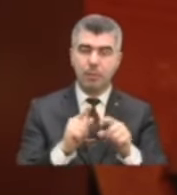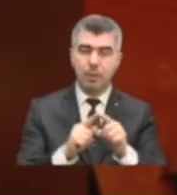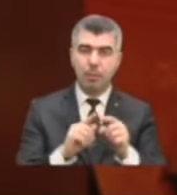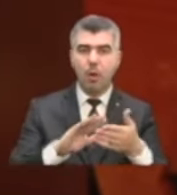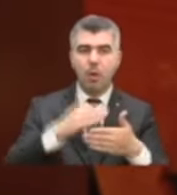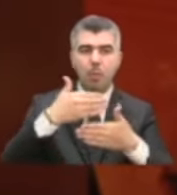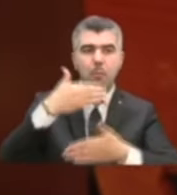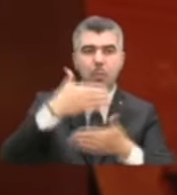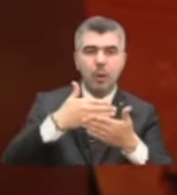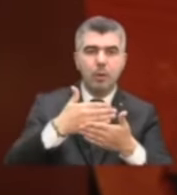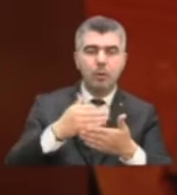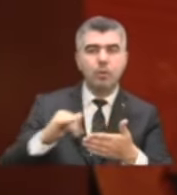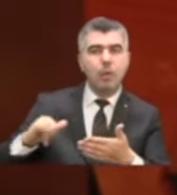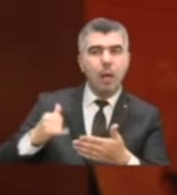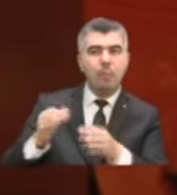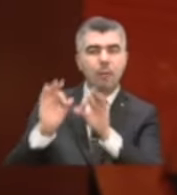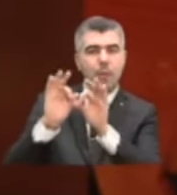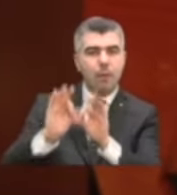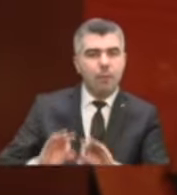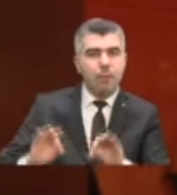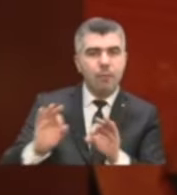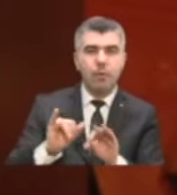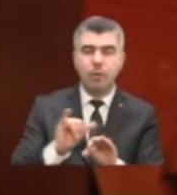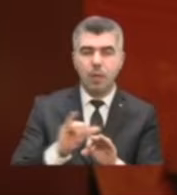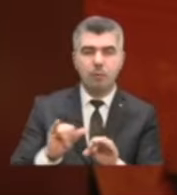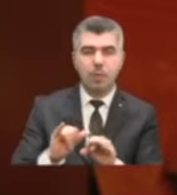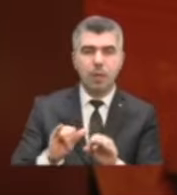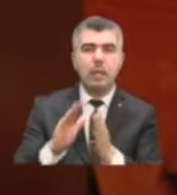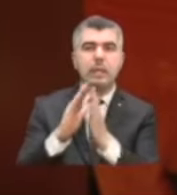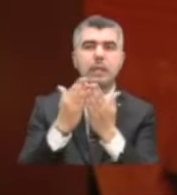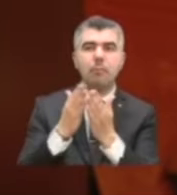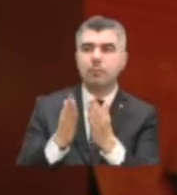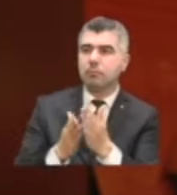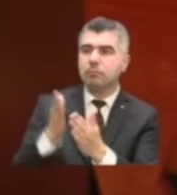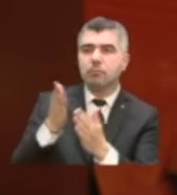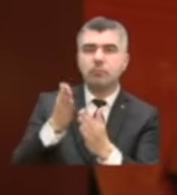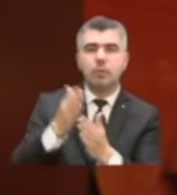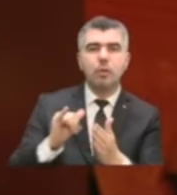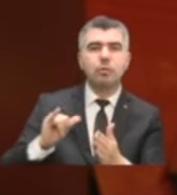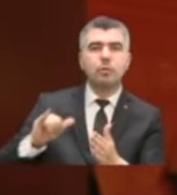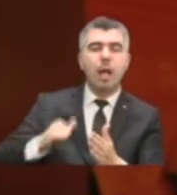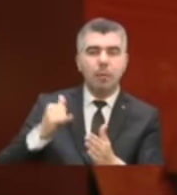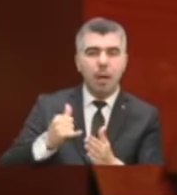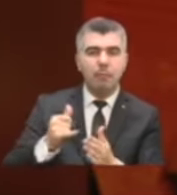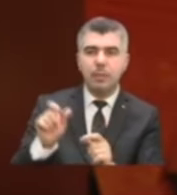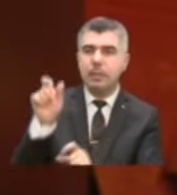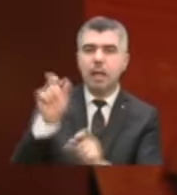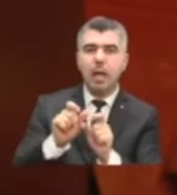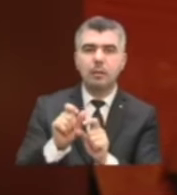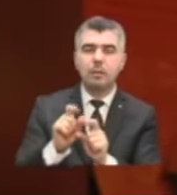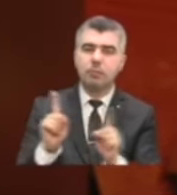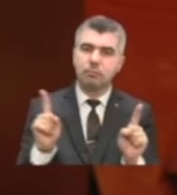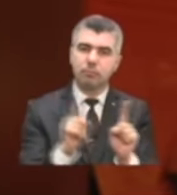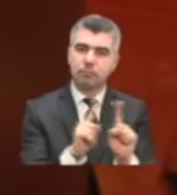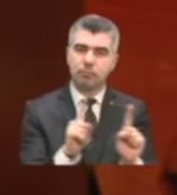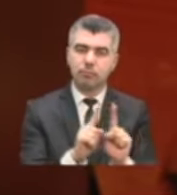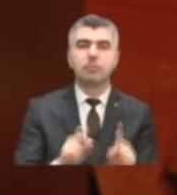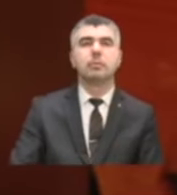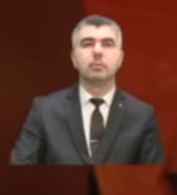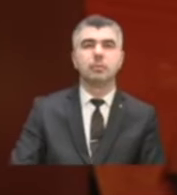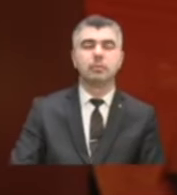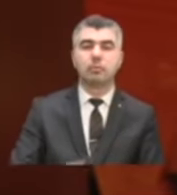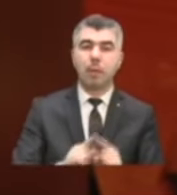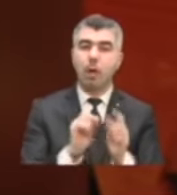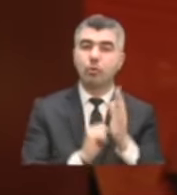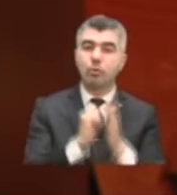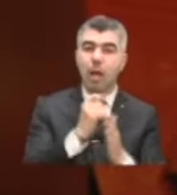ما فيهمش لا الشباب لا الاطر، درنا واحد المكتبه متنقله اللي هي اللي غتمشي عند الشباب، هي اللي غتمشي عند المواطنات والمواطنين. غنشوفوا بالطبع نجاح